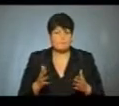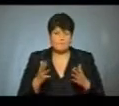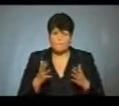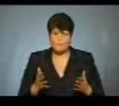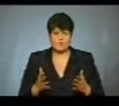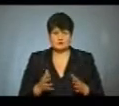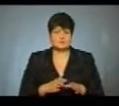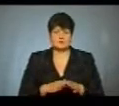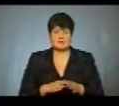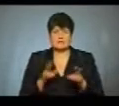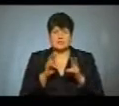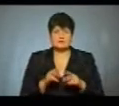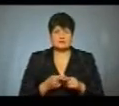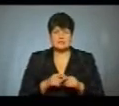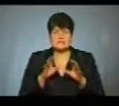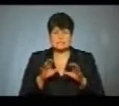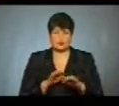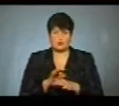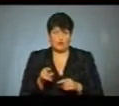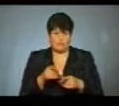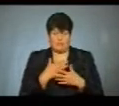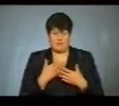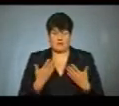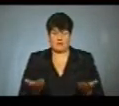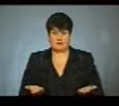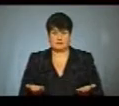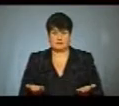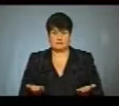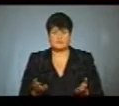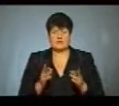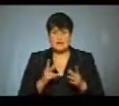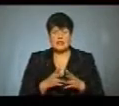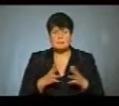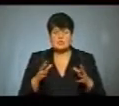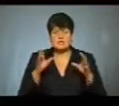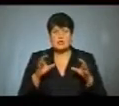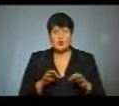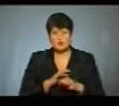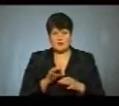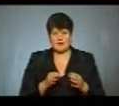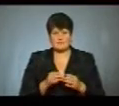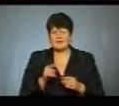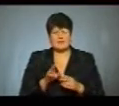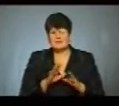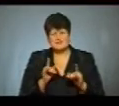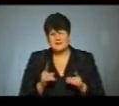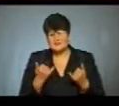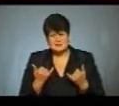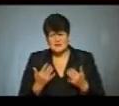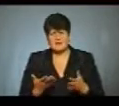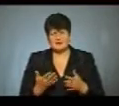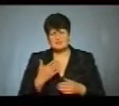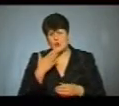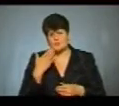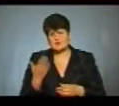повністю аналізувати цей законопроект. Його немає, тому що так? Його немає. Як і більшість законопроєктів, та не тільки зараз, але вже